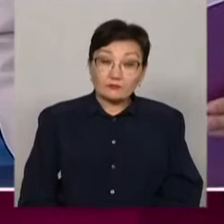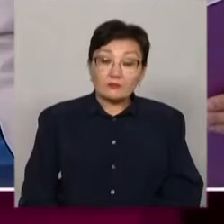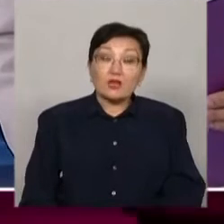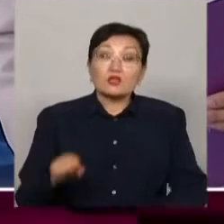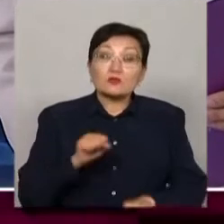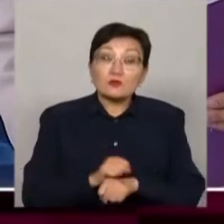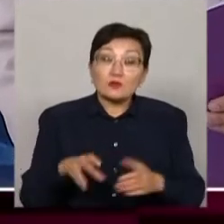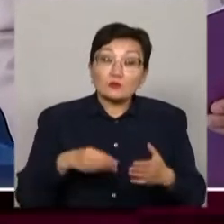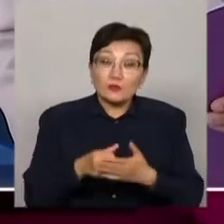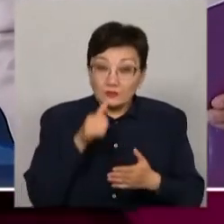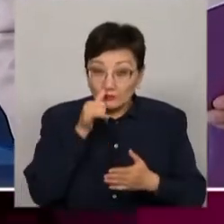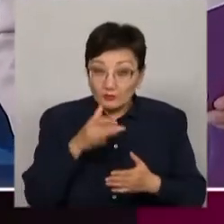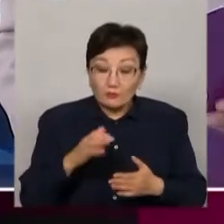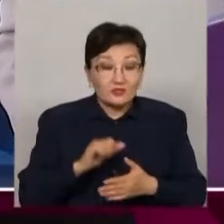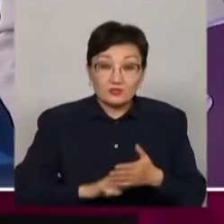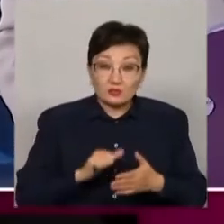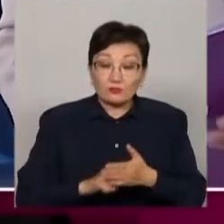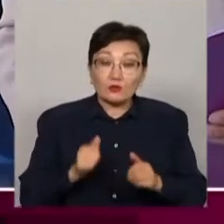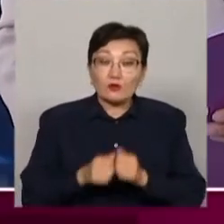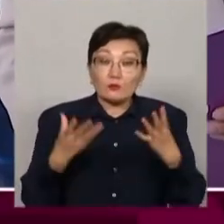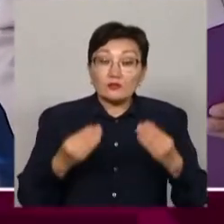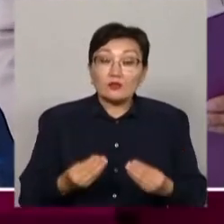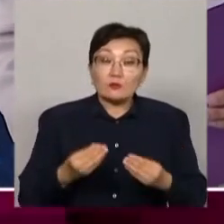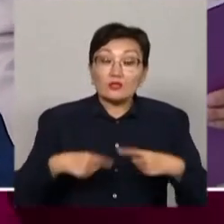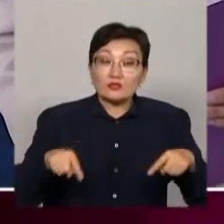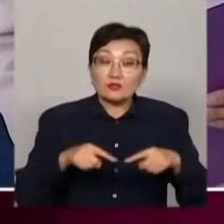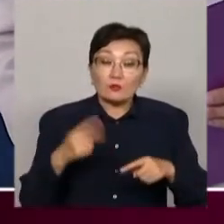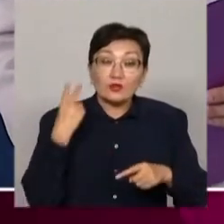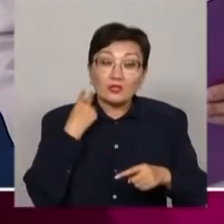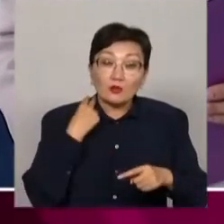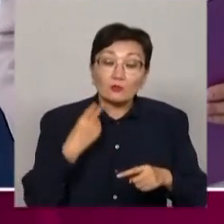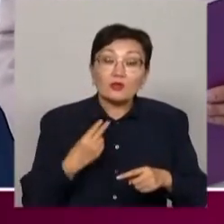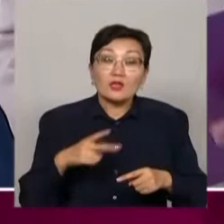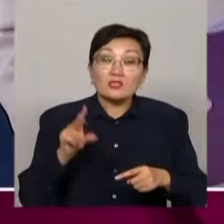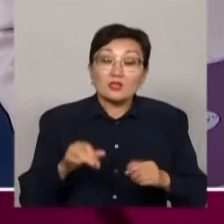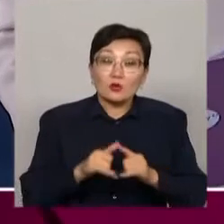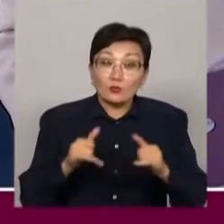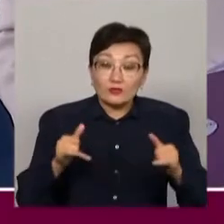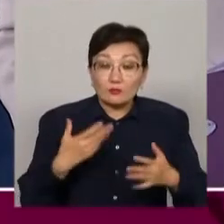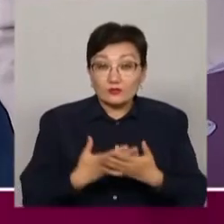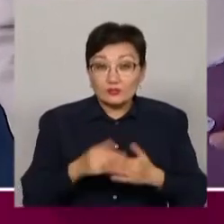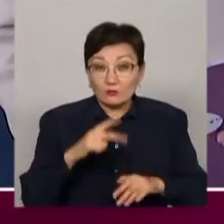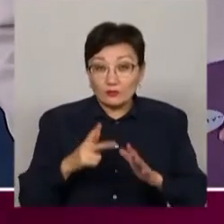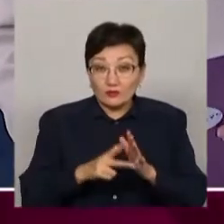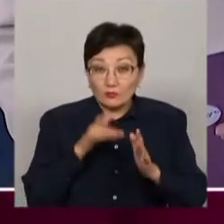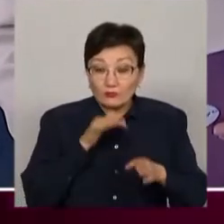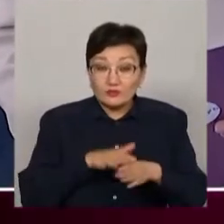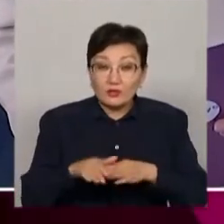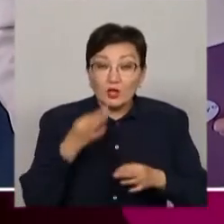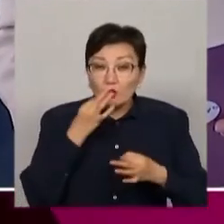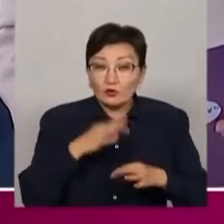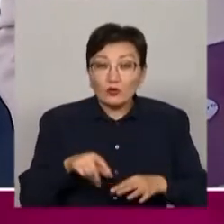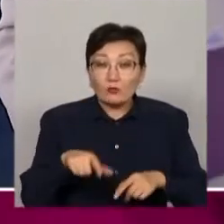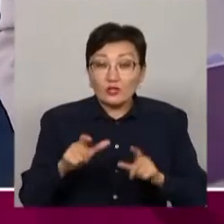Тоқтатуға төлей алмауғана себеп емес. Күн санап микроқаржы ұйымдарына борышкер болып жатқандар көбеюде. Мәселен, 18 жасқа толған кез келген